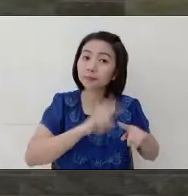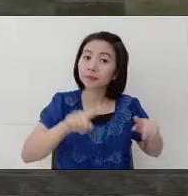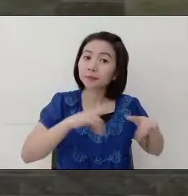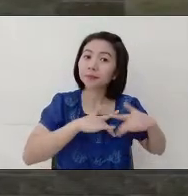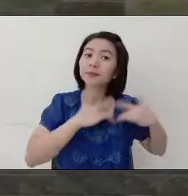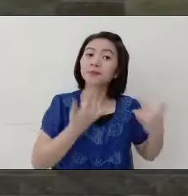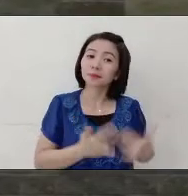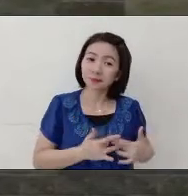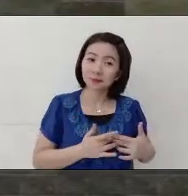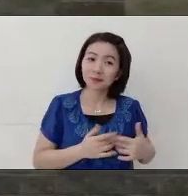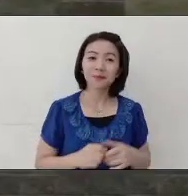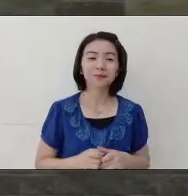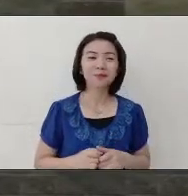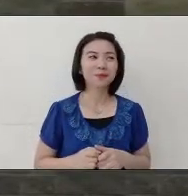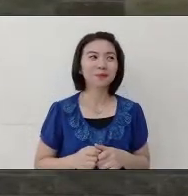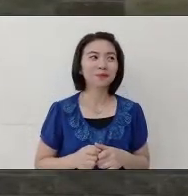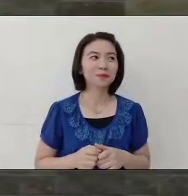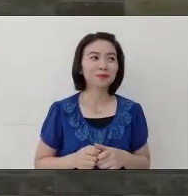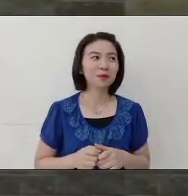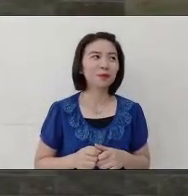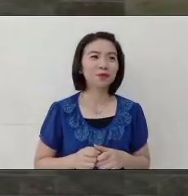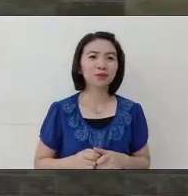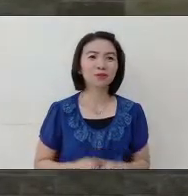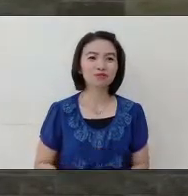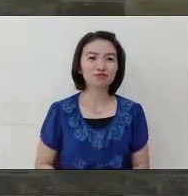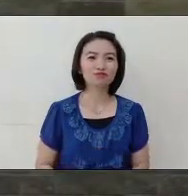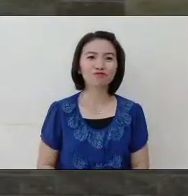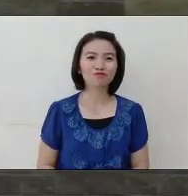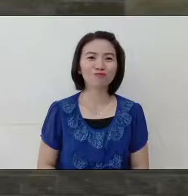Kailanman ang nguso ay hindi nasagana.